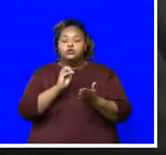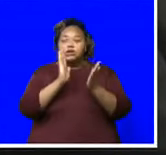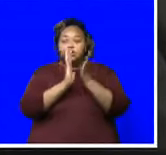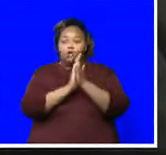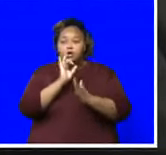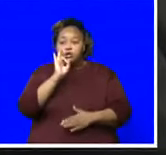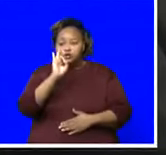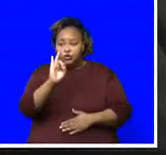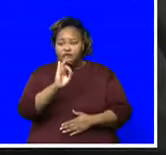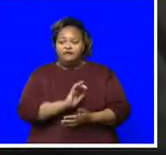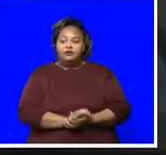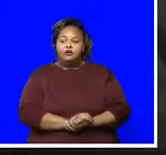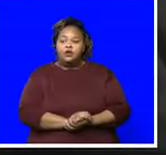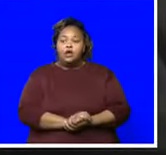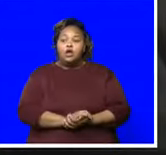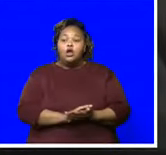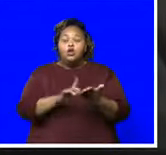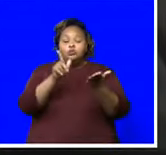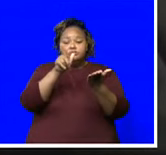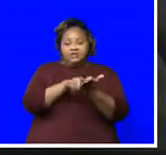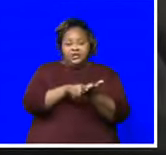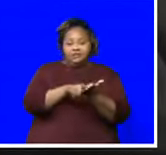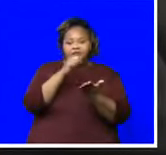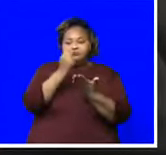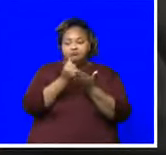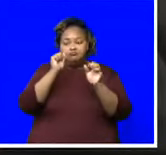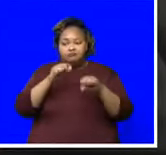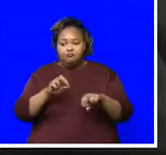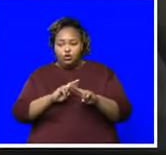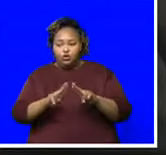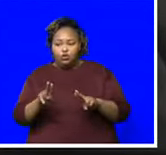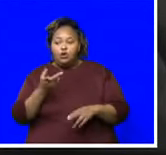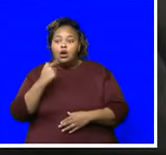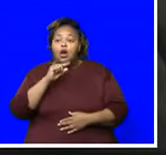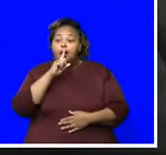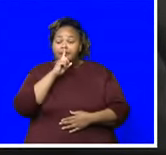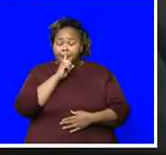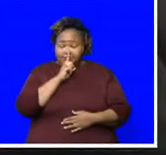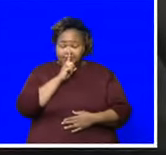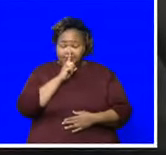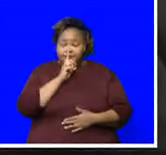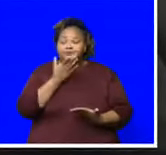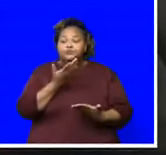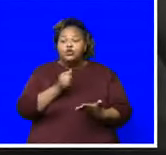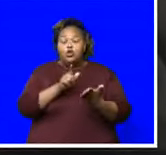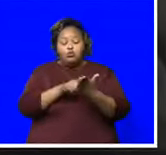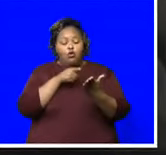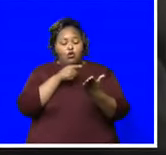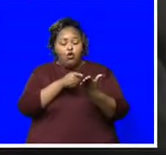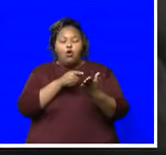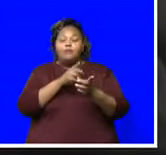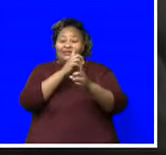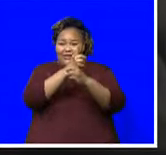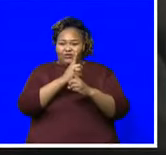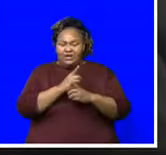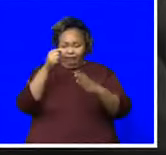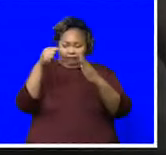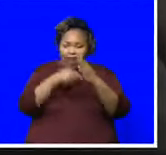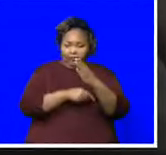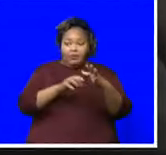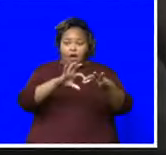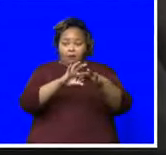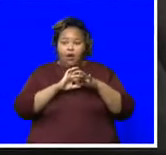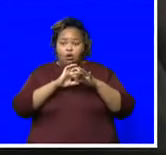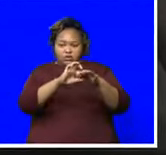mhlambe nathi sasingakawushayi lo mthetho kwathiwa nje nanga umthetho usebenteni. Tinhlangano ke sasebenza